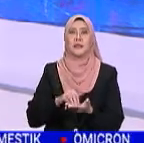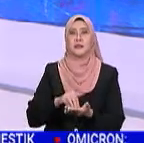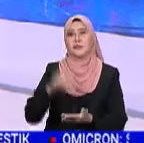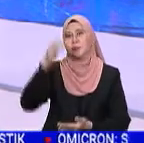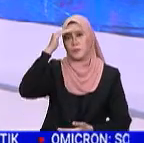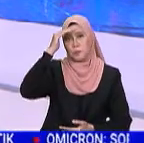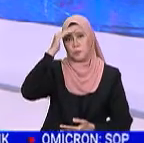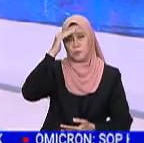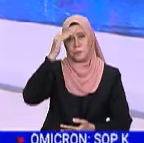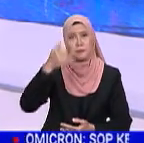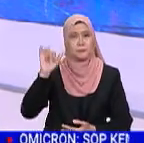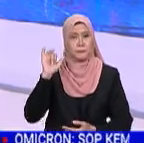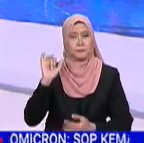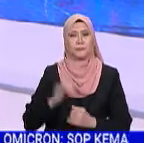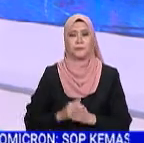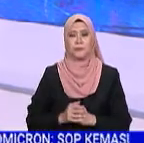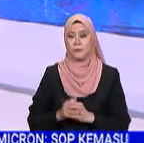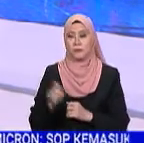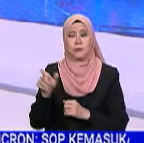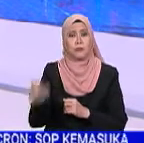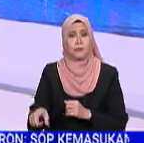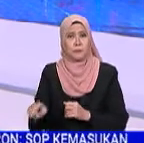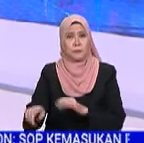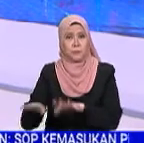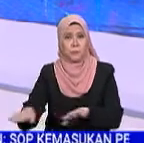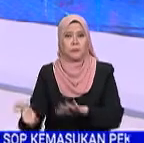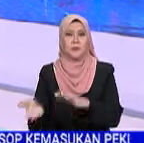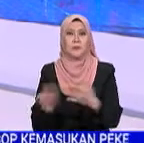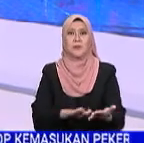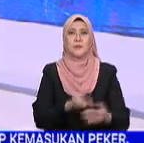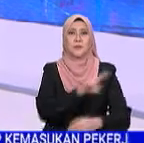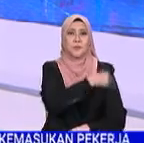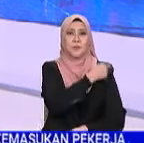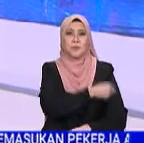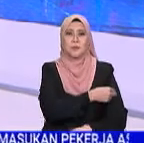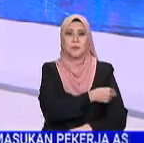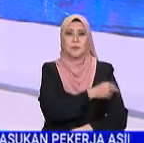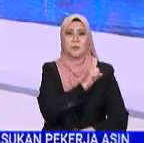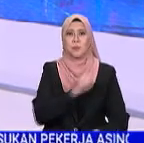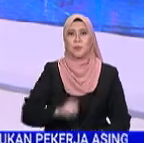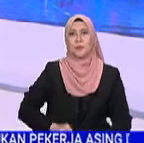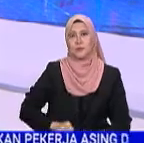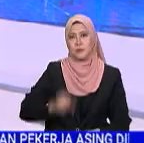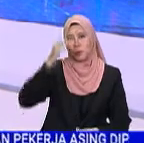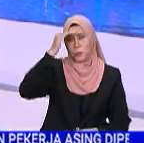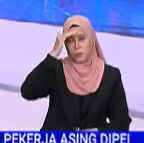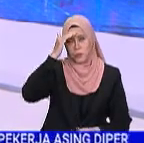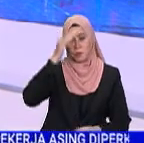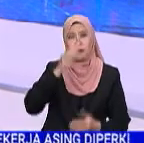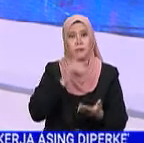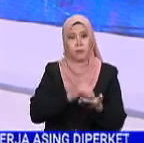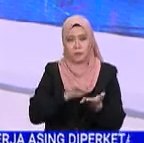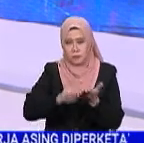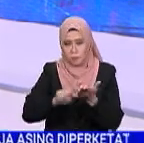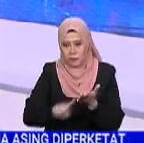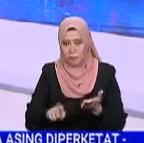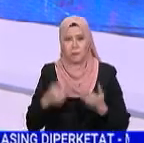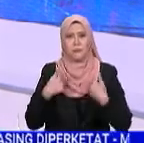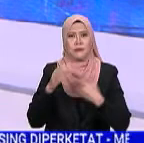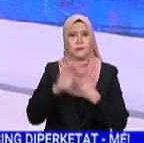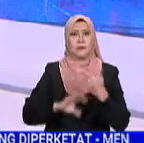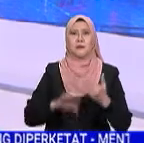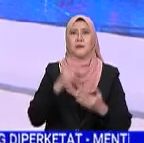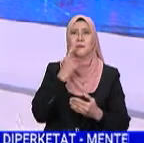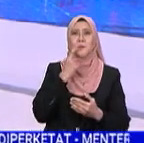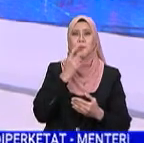Putri Joho semalam kematian mangsa dilaporkan petugas Hospital sultanah Aminah Joko baru selepas pemeriksaan mendapati kesan kecederaan